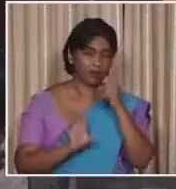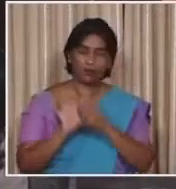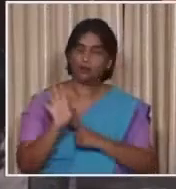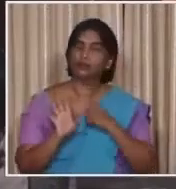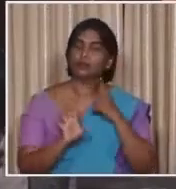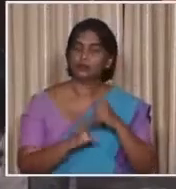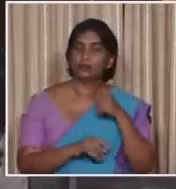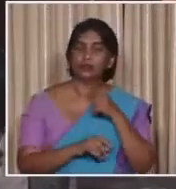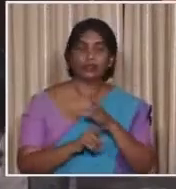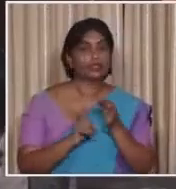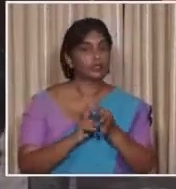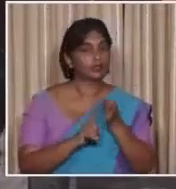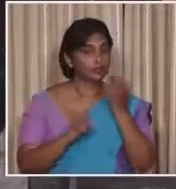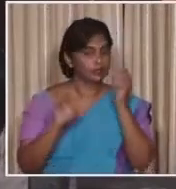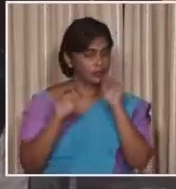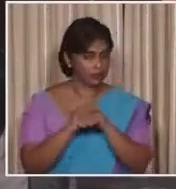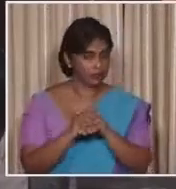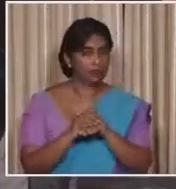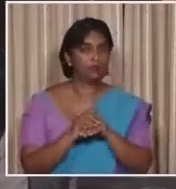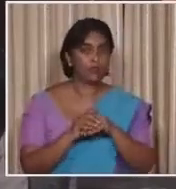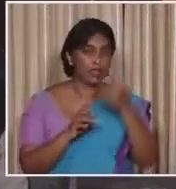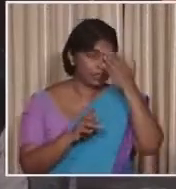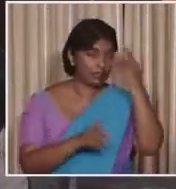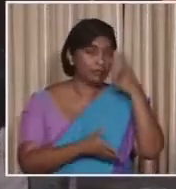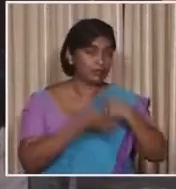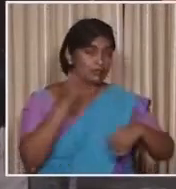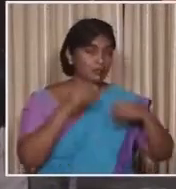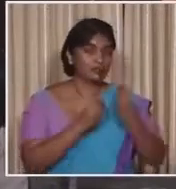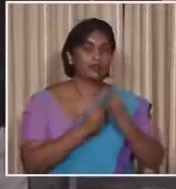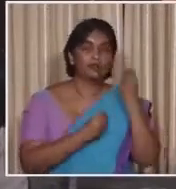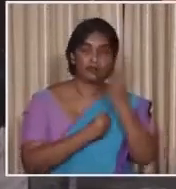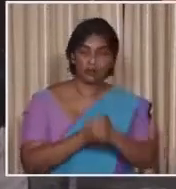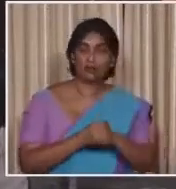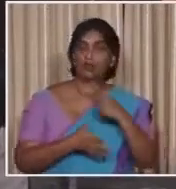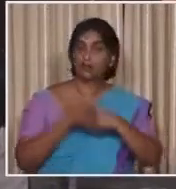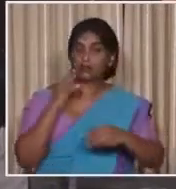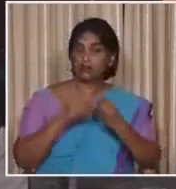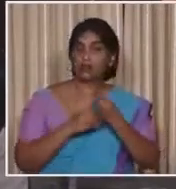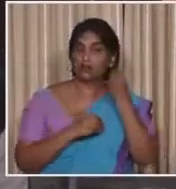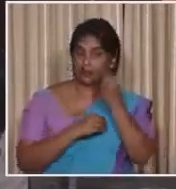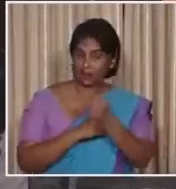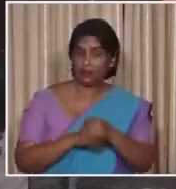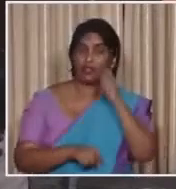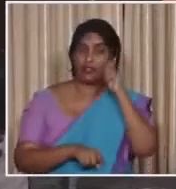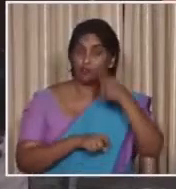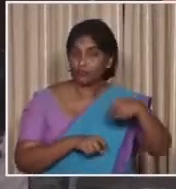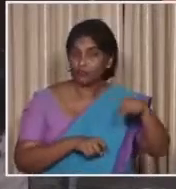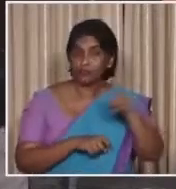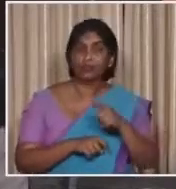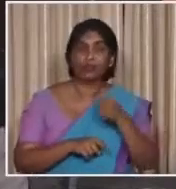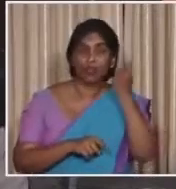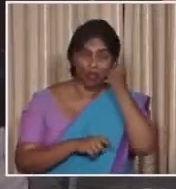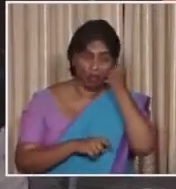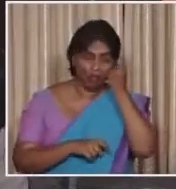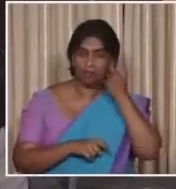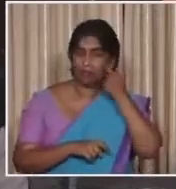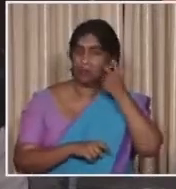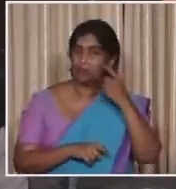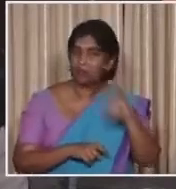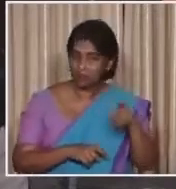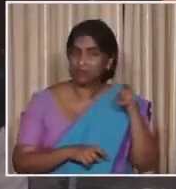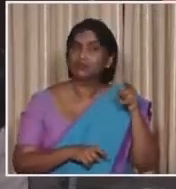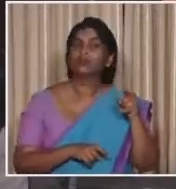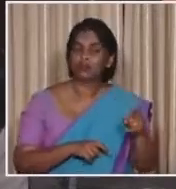ஜனாதிபதி ஆக்கியது சிறுபான்மை மக்கள். அந்த அந்த மக்களது கருத்தை கூட அவர் கருத்தில் எடுக்காமல் இந்த